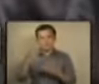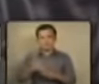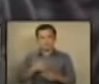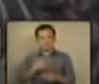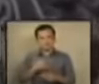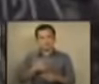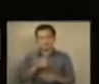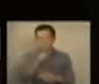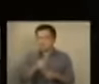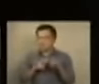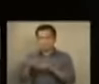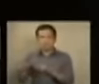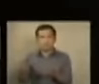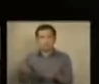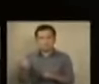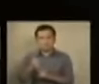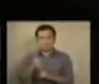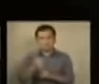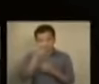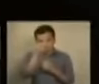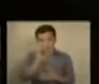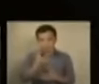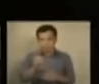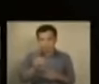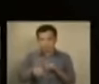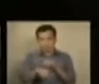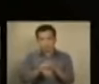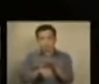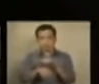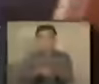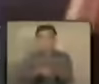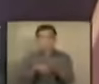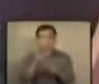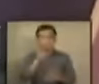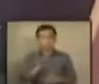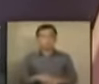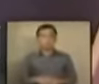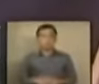kaalaman yun? Wala, kung nakarating, wala ba kayong binigay ng mga payo sa inyo pong utol?